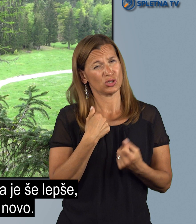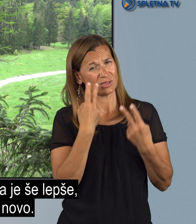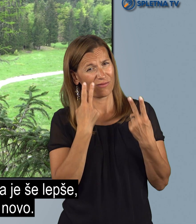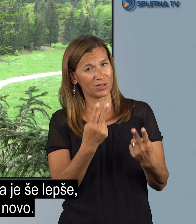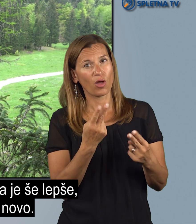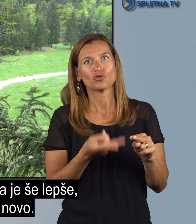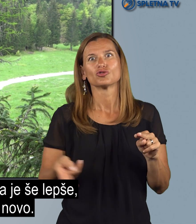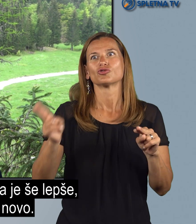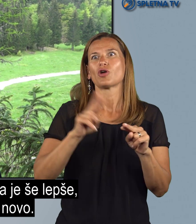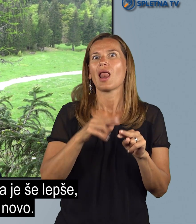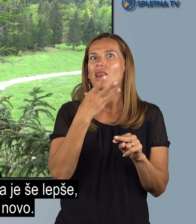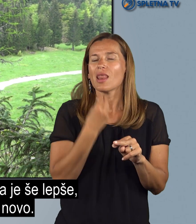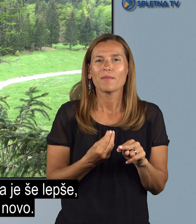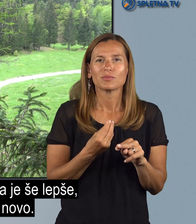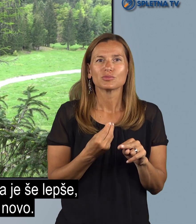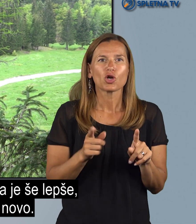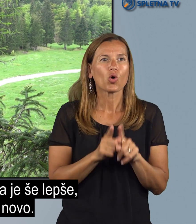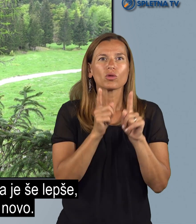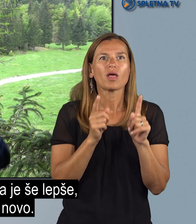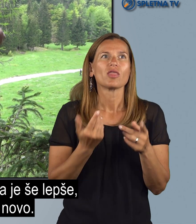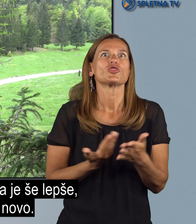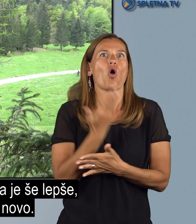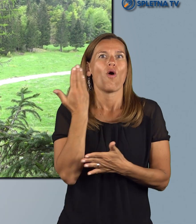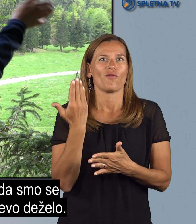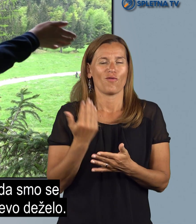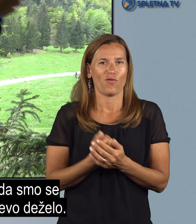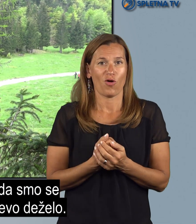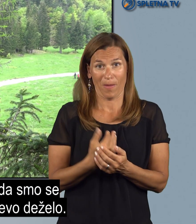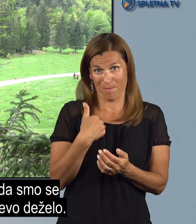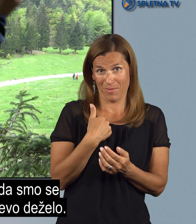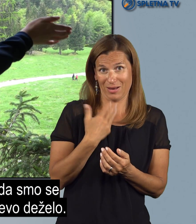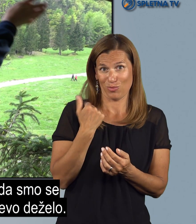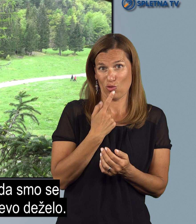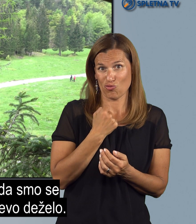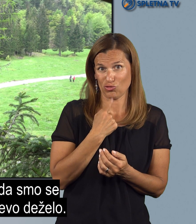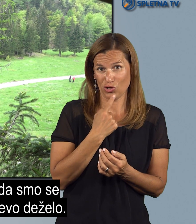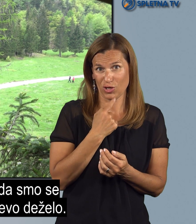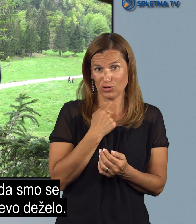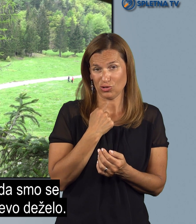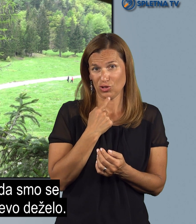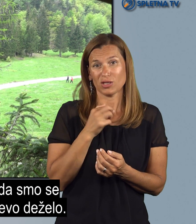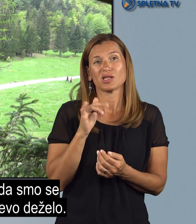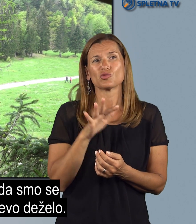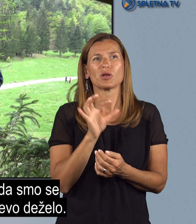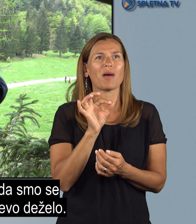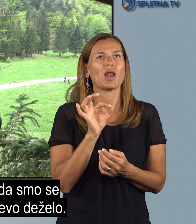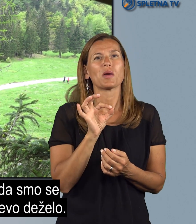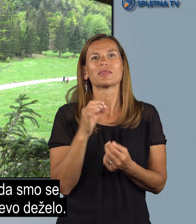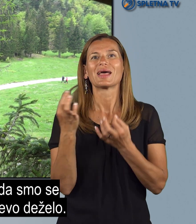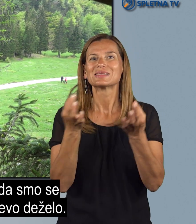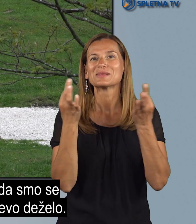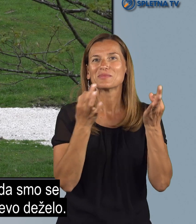videl, da je še bolj lepše, kot da je bilo še novo. Meni je bilo všeč, da smo šli malo na